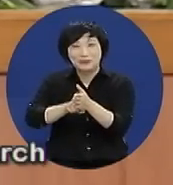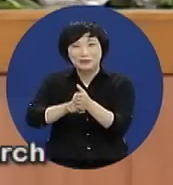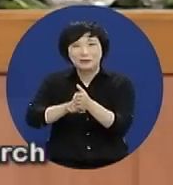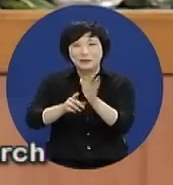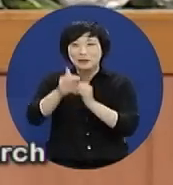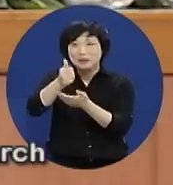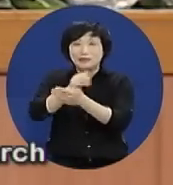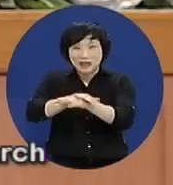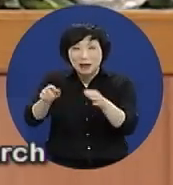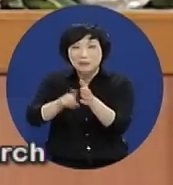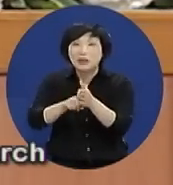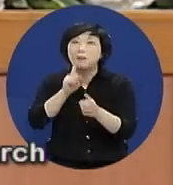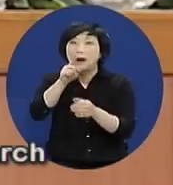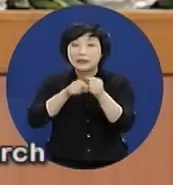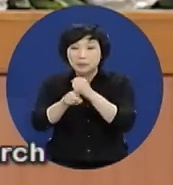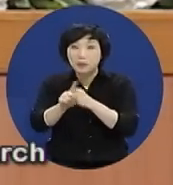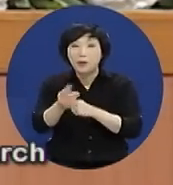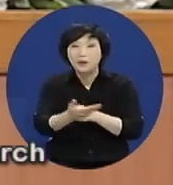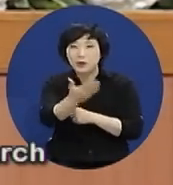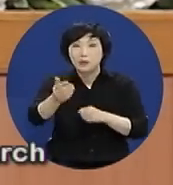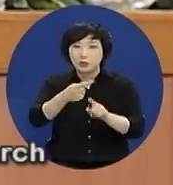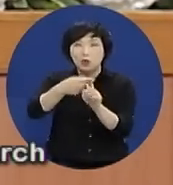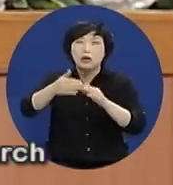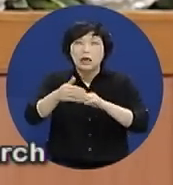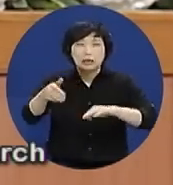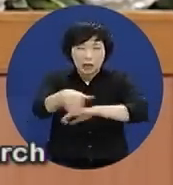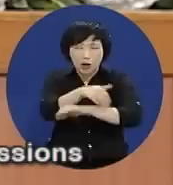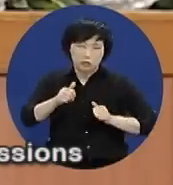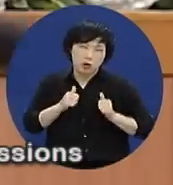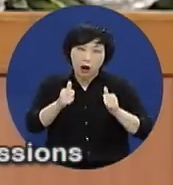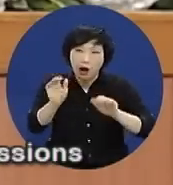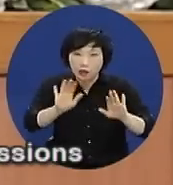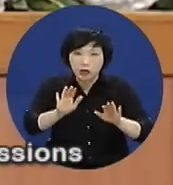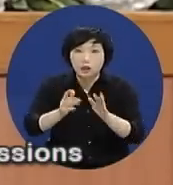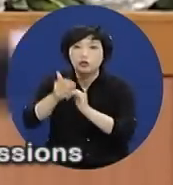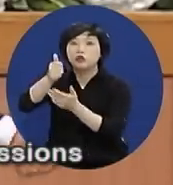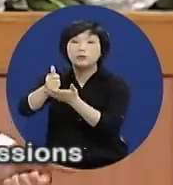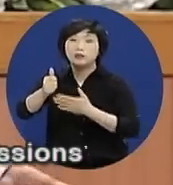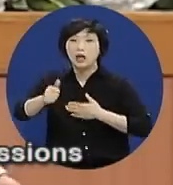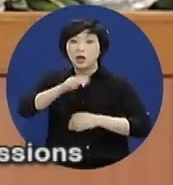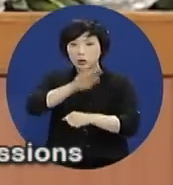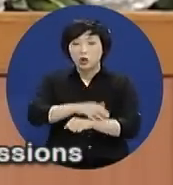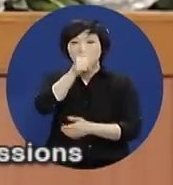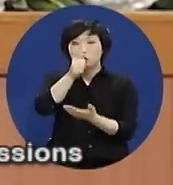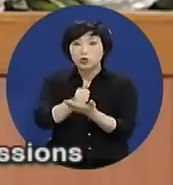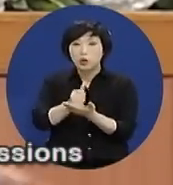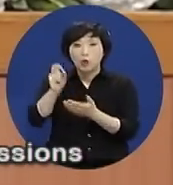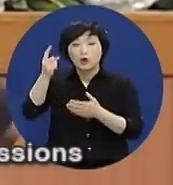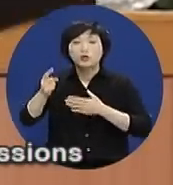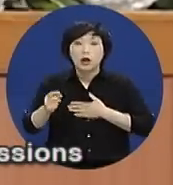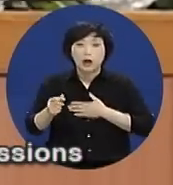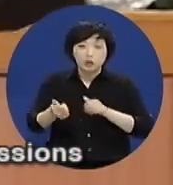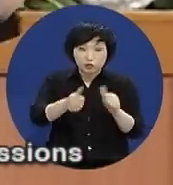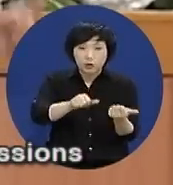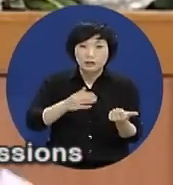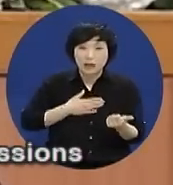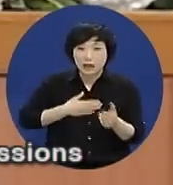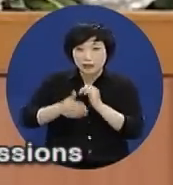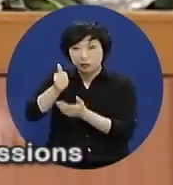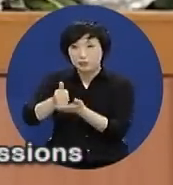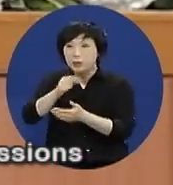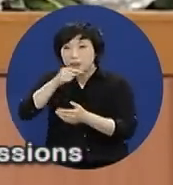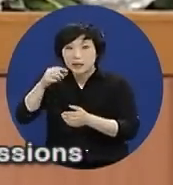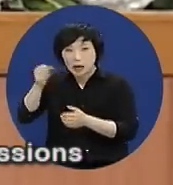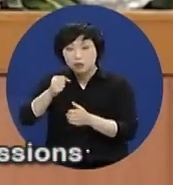イエスをよく信じると言うことは教会だけ熱心に通うことではなく主が在と罪との中に死んでいた